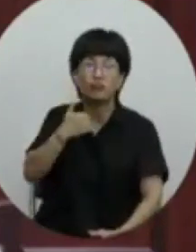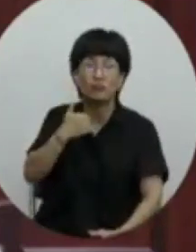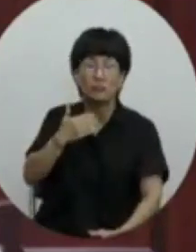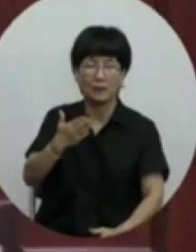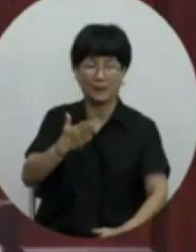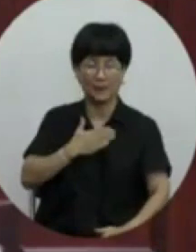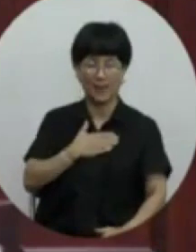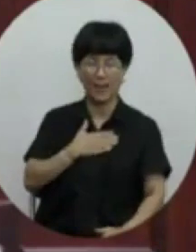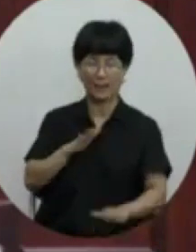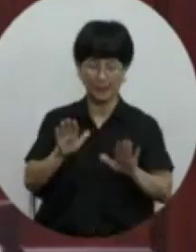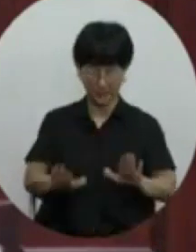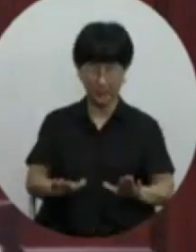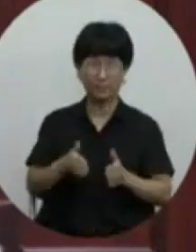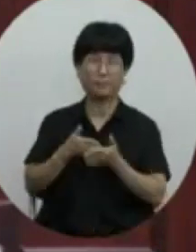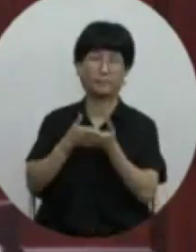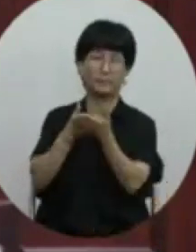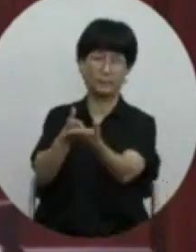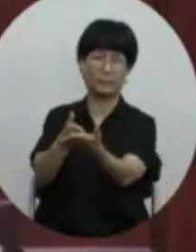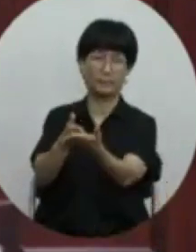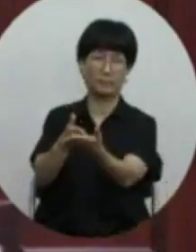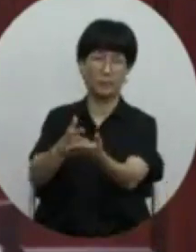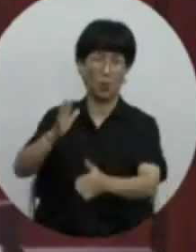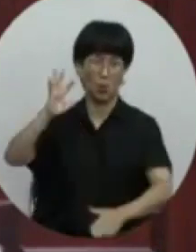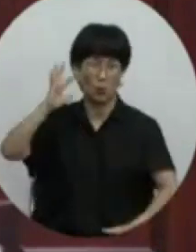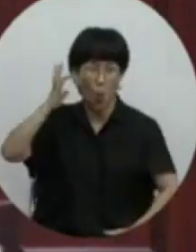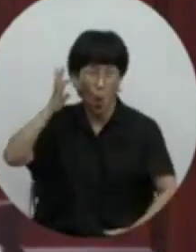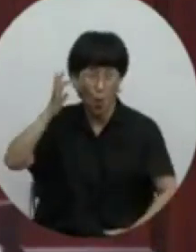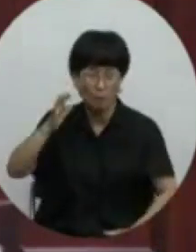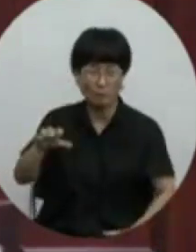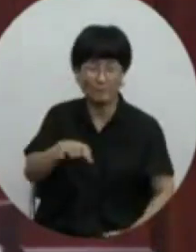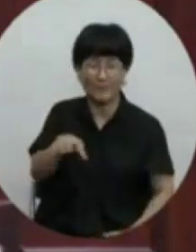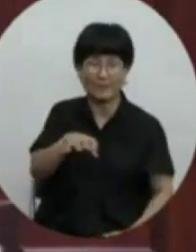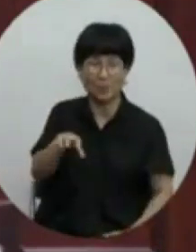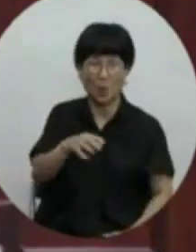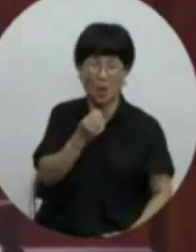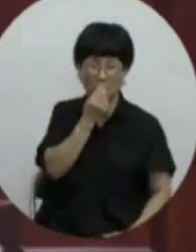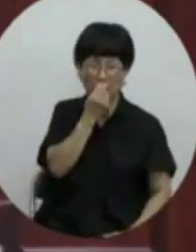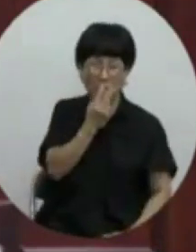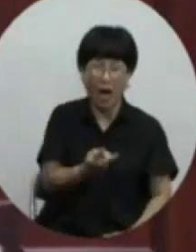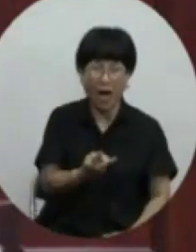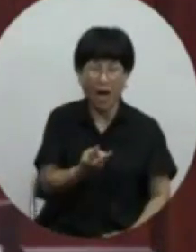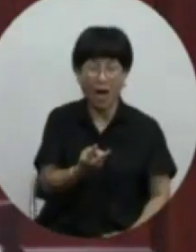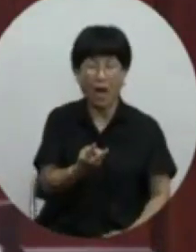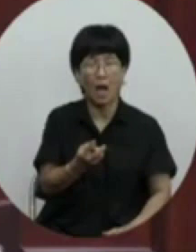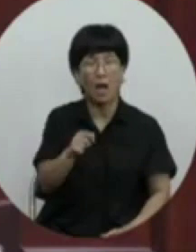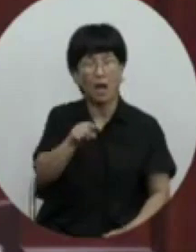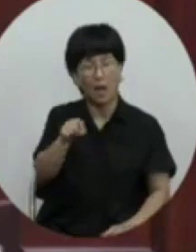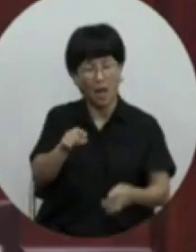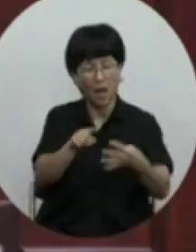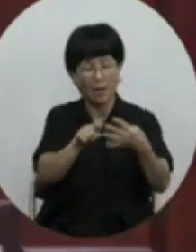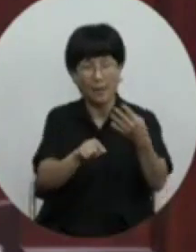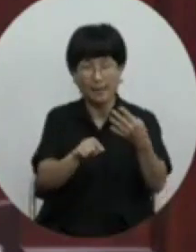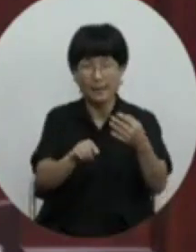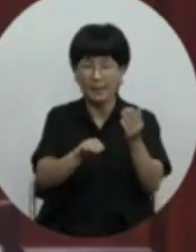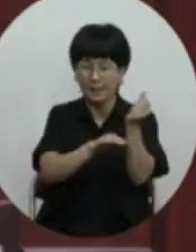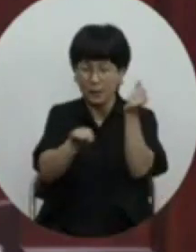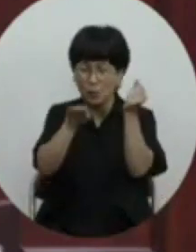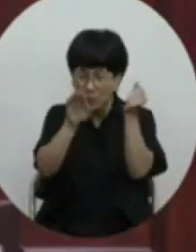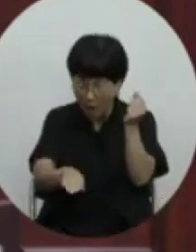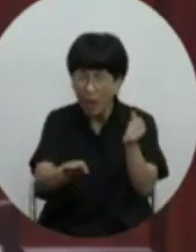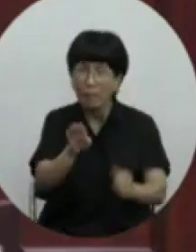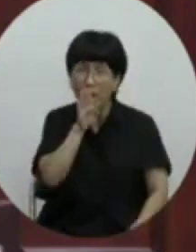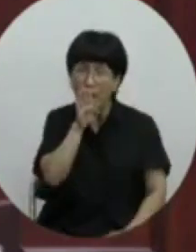저는 제안합니다. 소음, 진동, 냄새가 서로 기준치 이하라